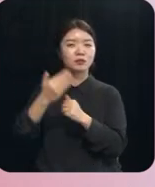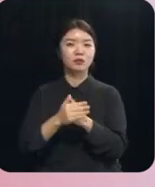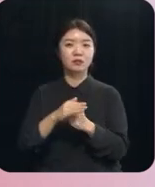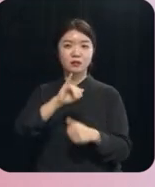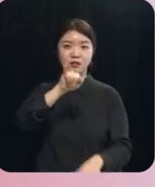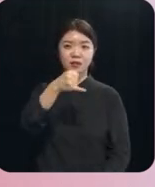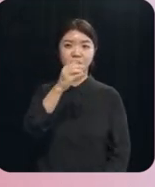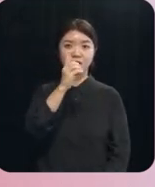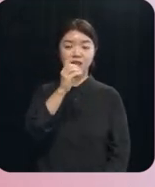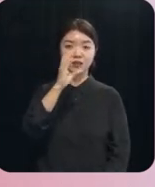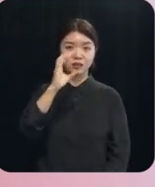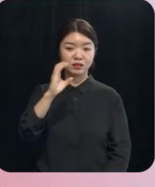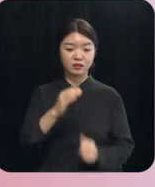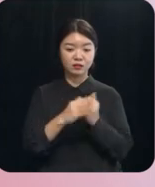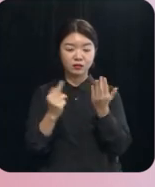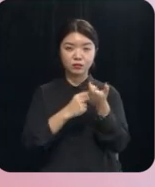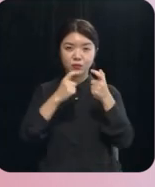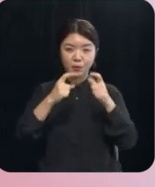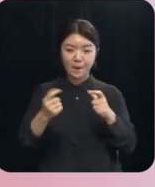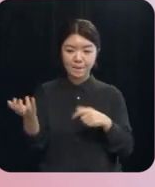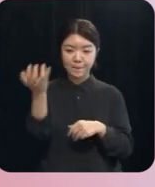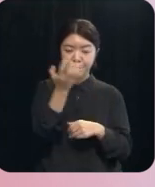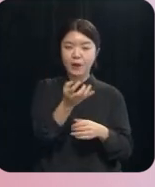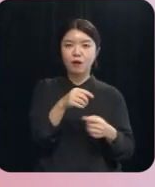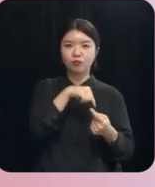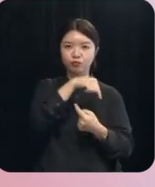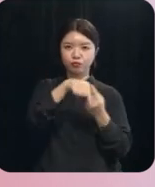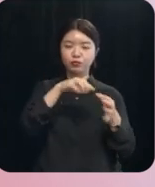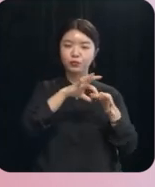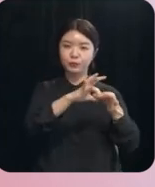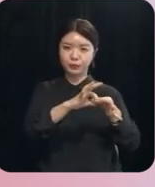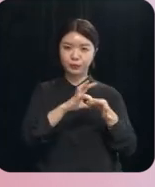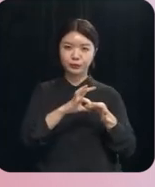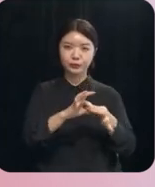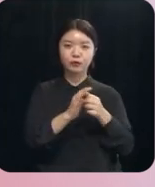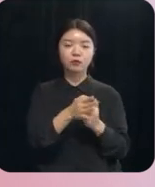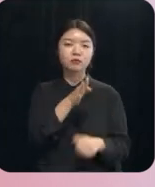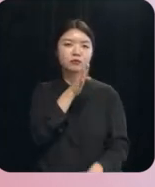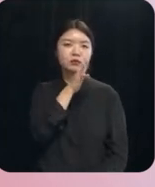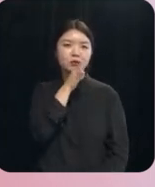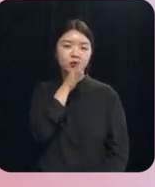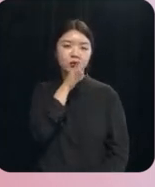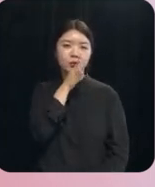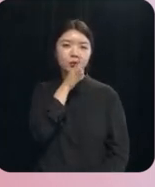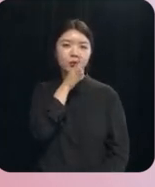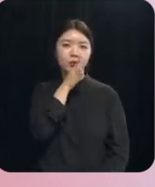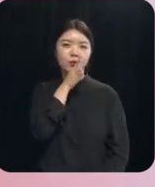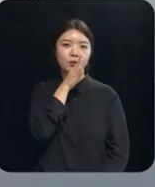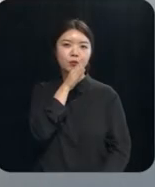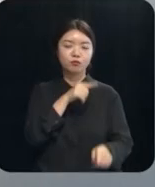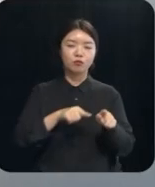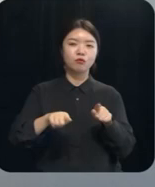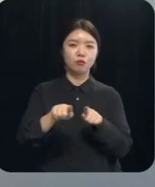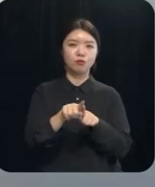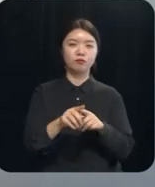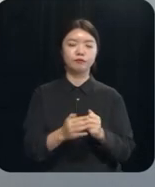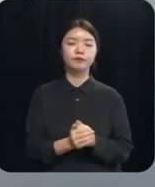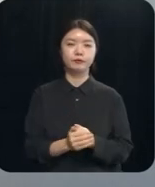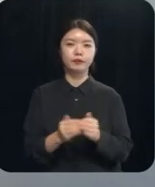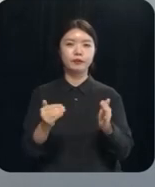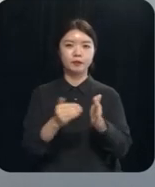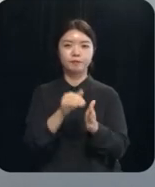JDC의 제주의 귀속을 통해서 운영을 이관을 통해서 실질적으로 선도 네, 프로젝트가 추진될 수